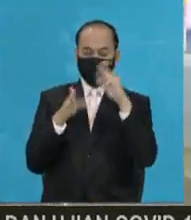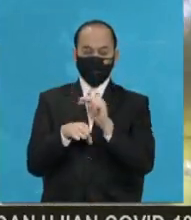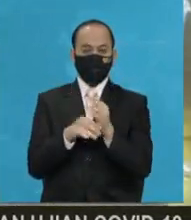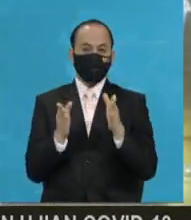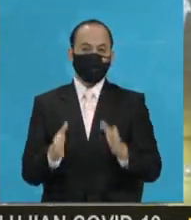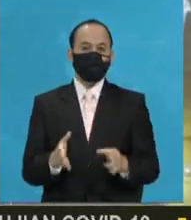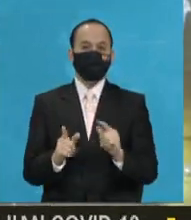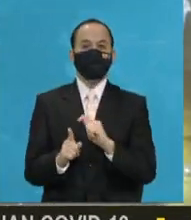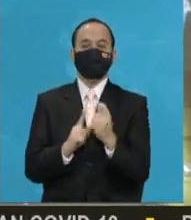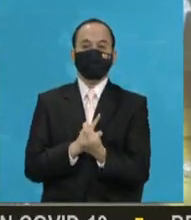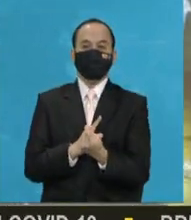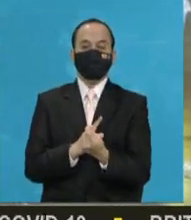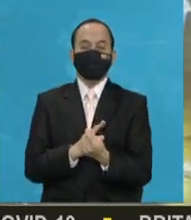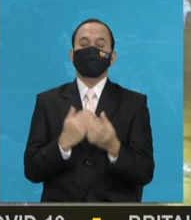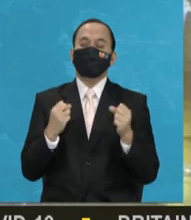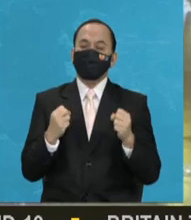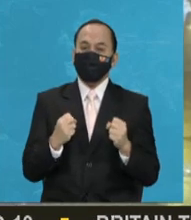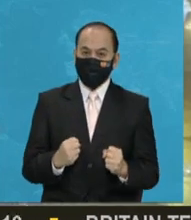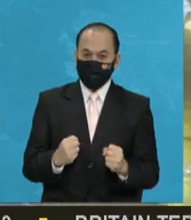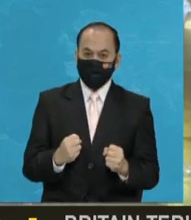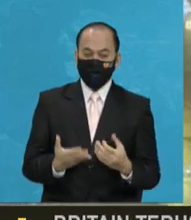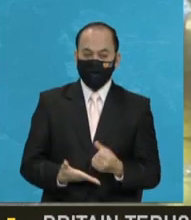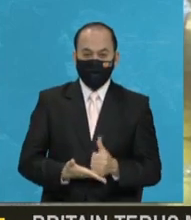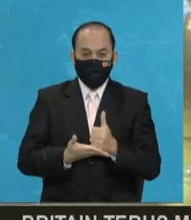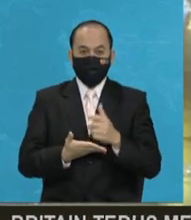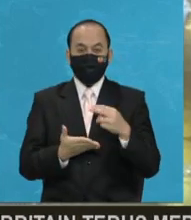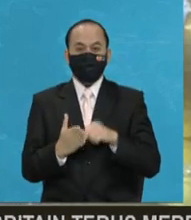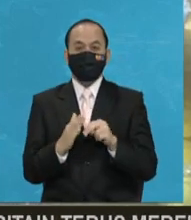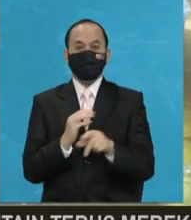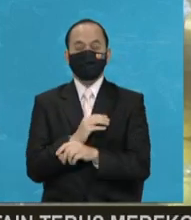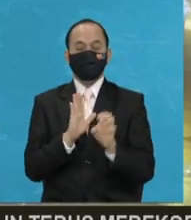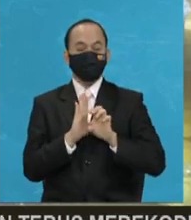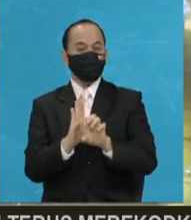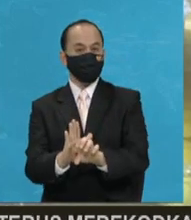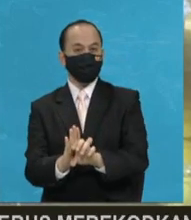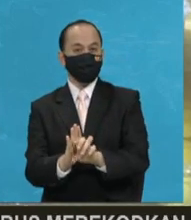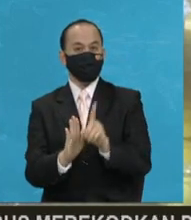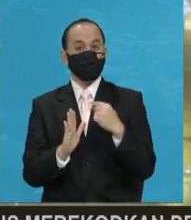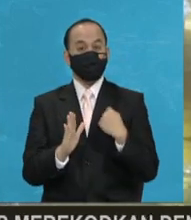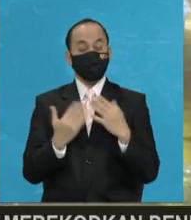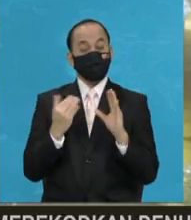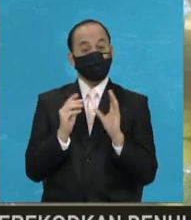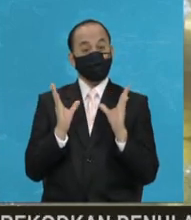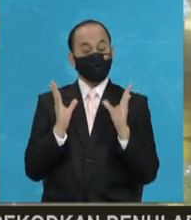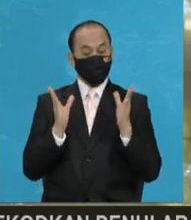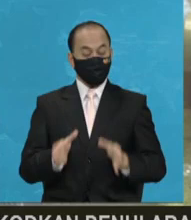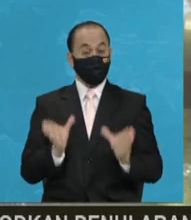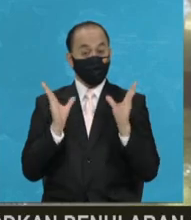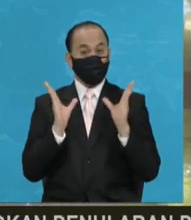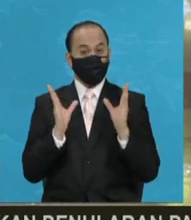membeli membantu ekonomi negara-negara sendiri macam contoh kalau tadi Islam Brunei